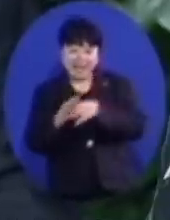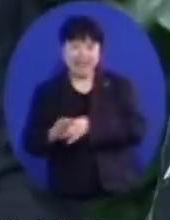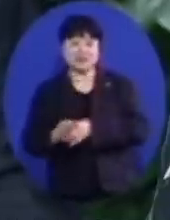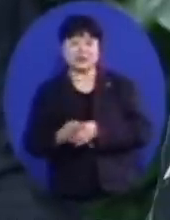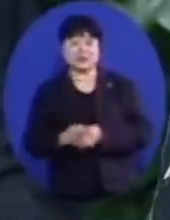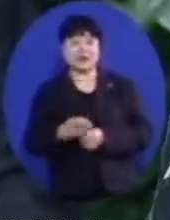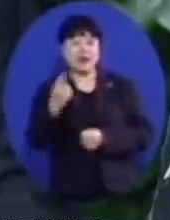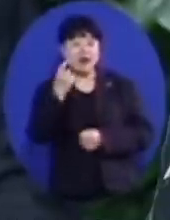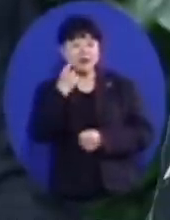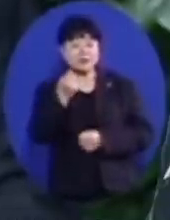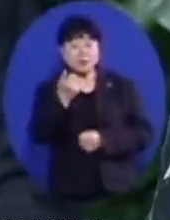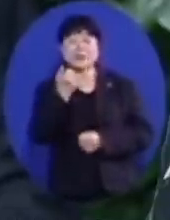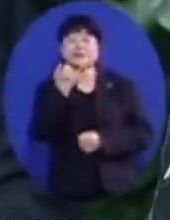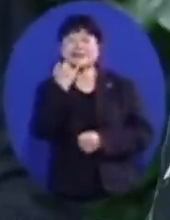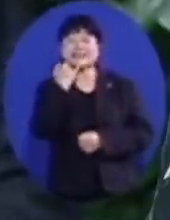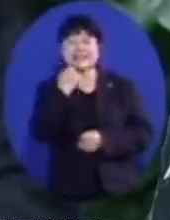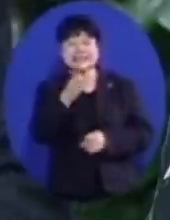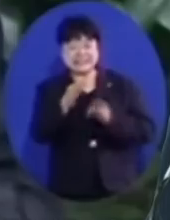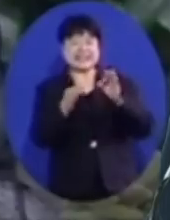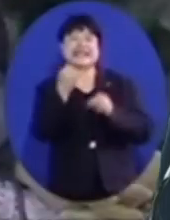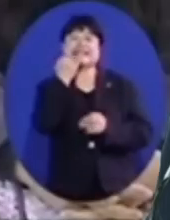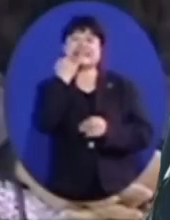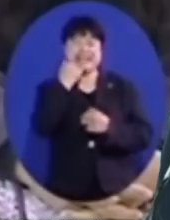거짓말 조금씩 하면서 장사하세요